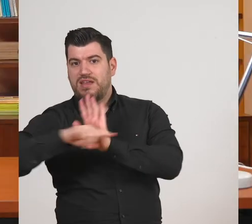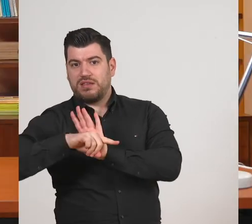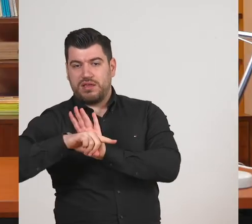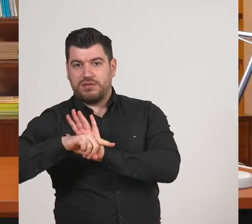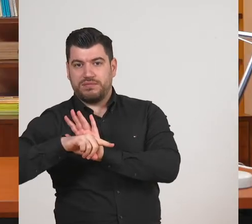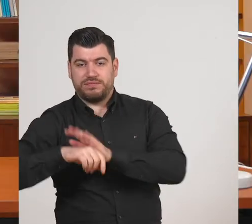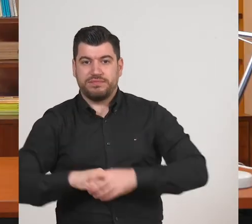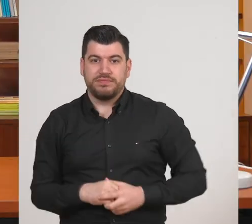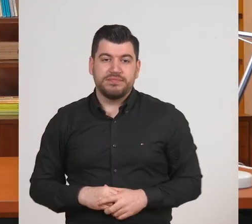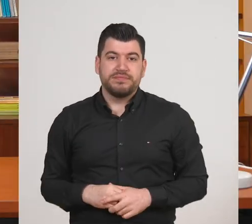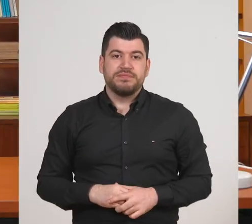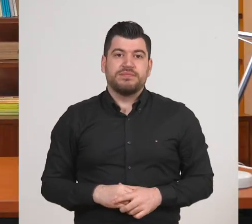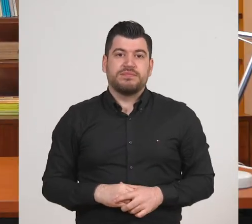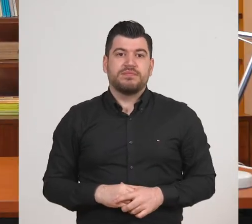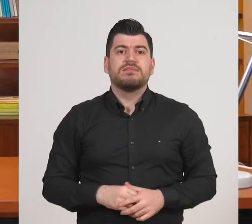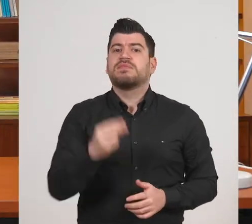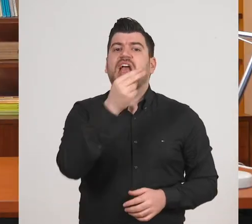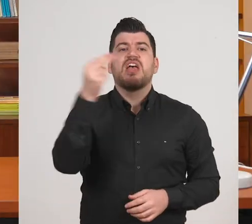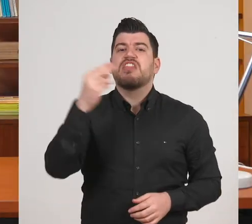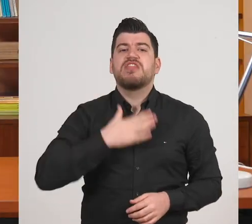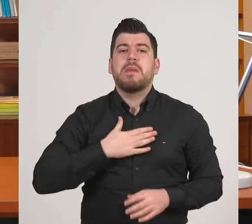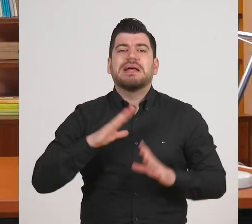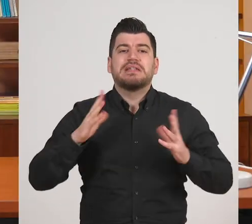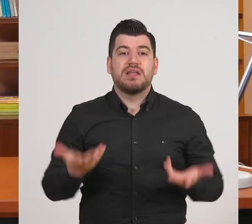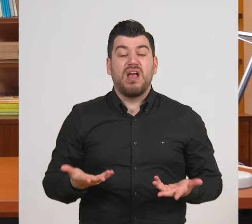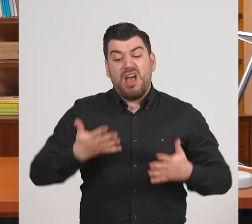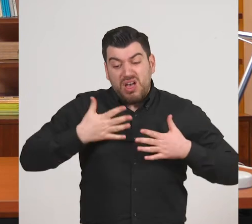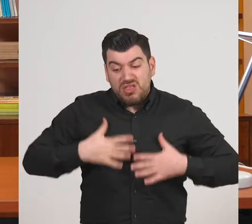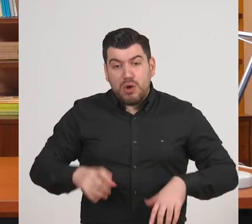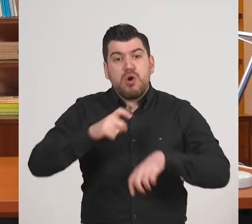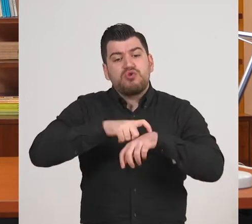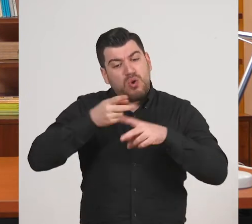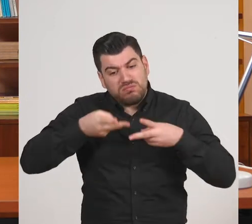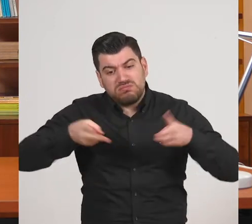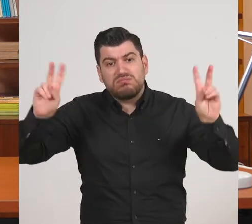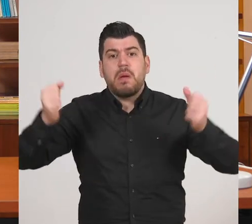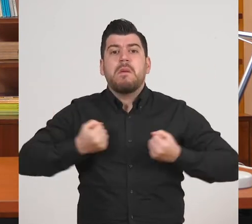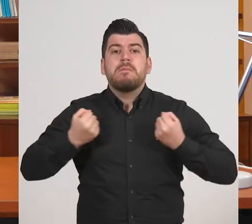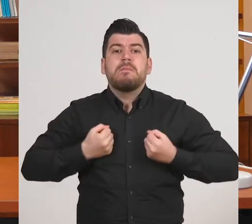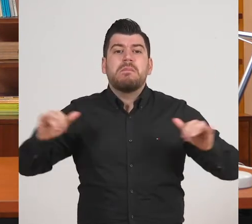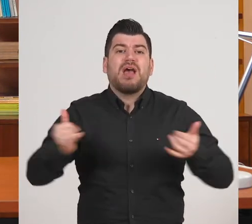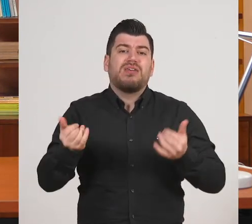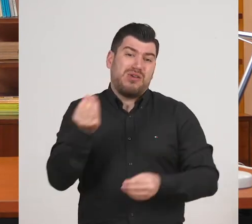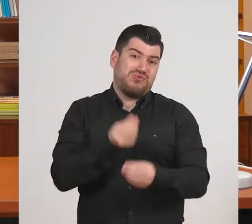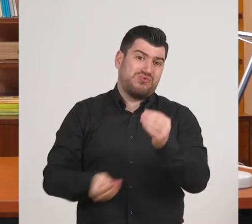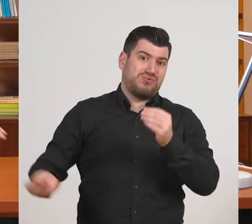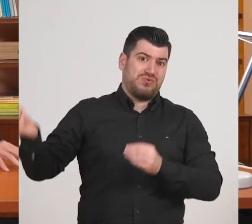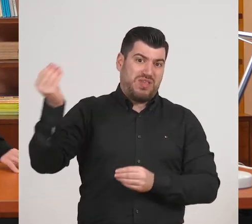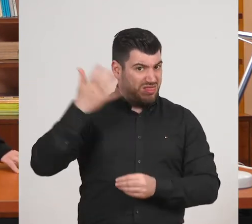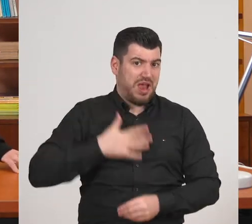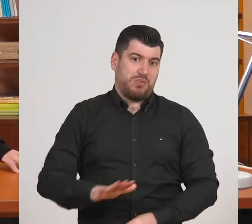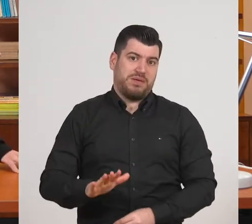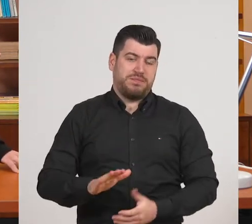του θέματος αυτού. Το θέμα μας είναι ότι θέλουμε να έχουμε περισσότερο ελεύθερο χρόνο για παιχνίδι. Αυτό είναι το θέμα